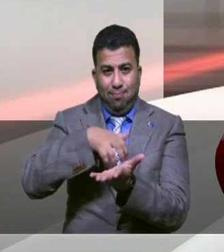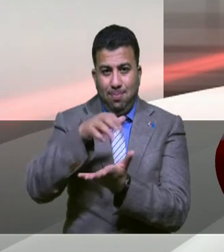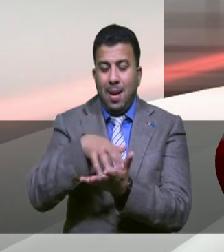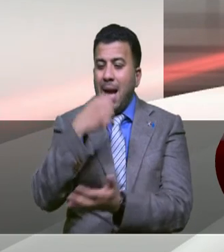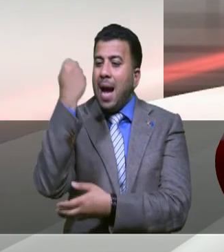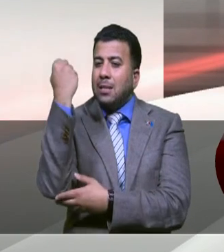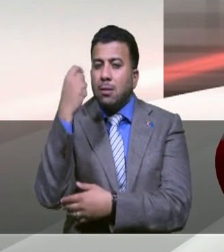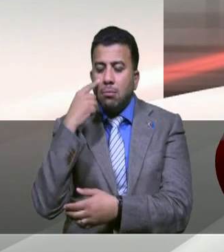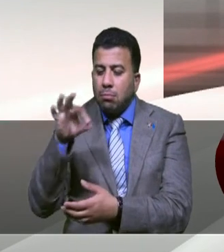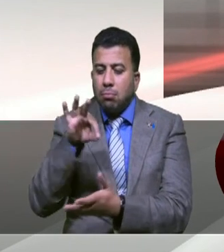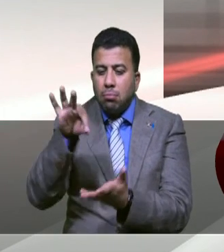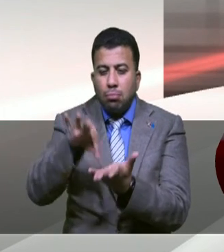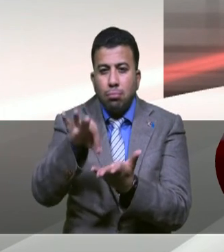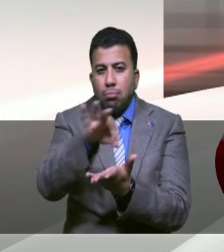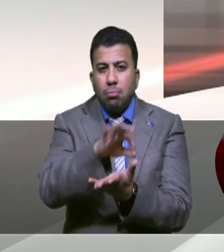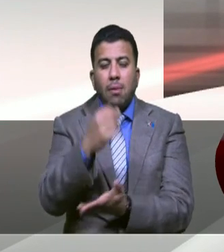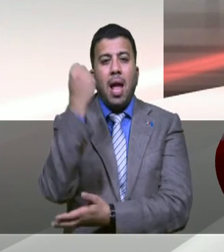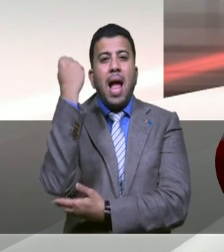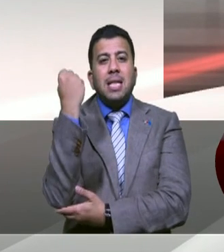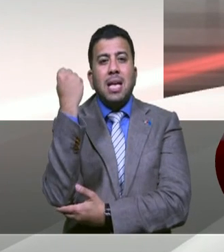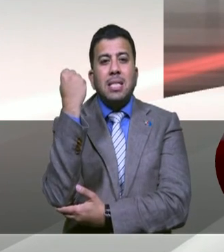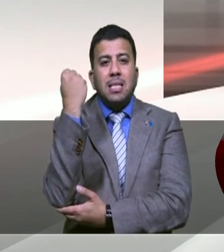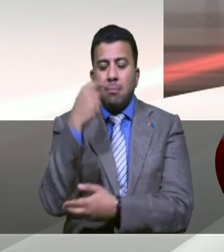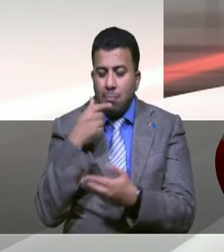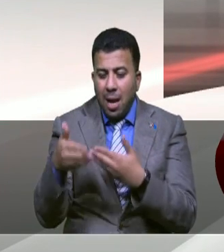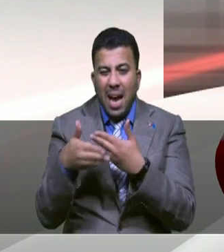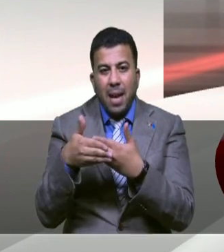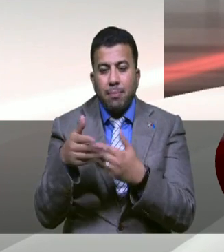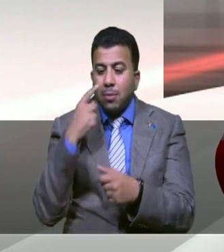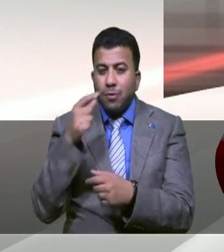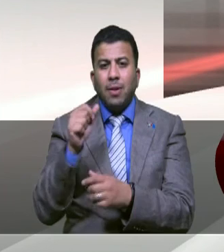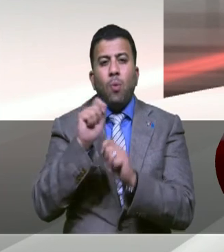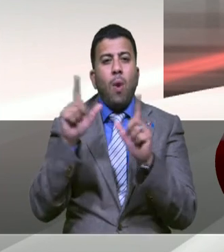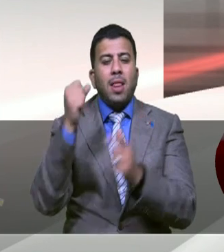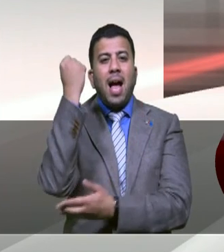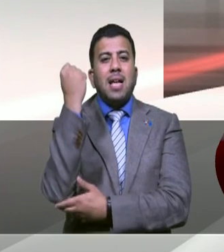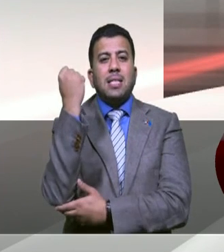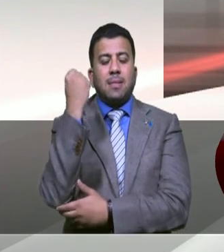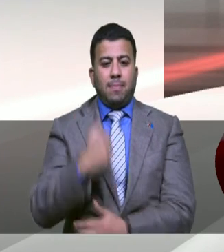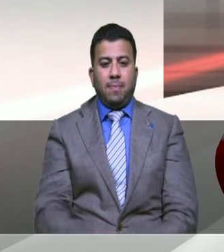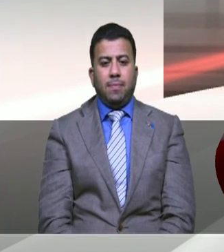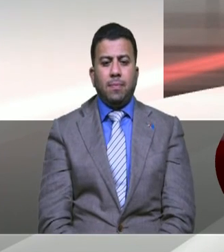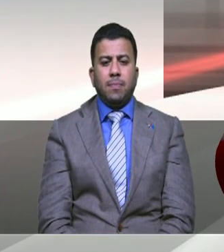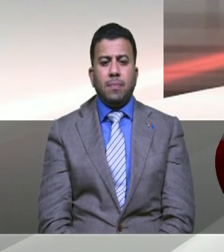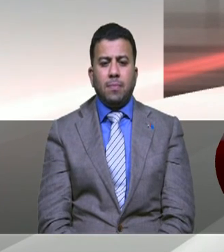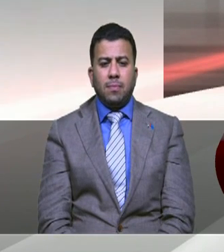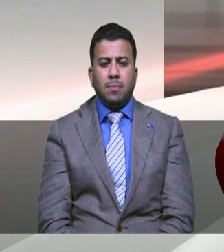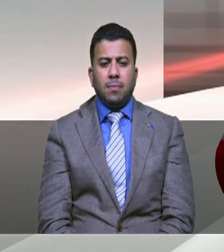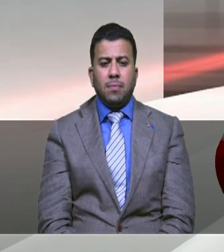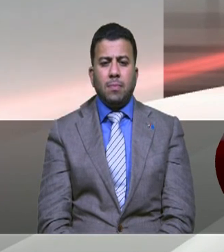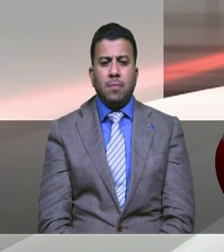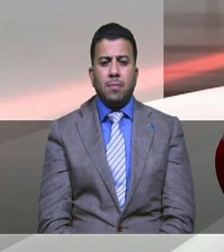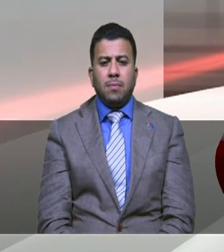الأساسات تبين الأساسات أقرب من هذا، أقرب يعني